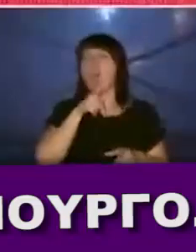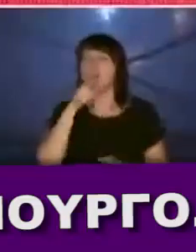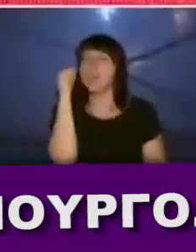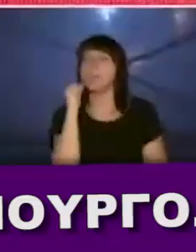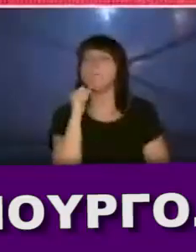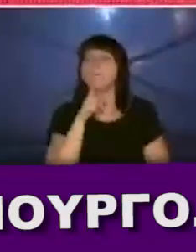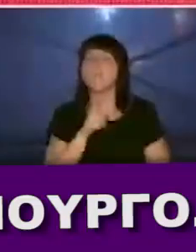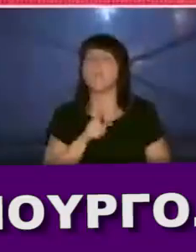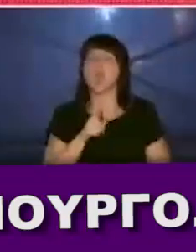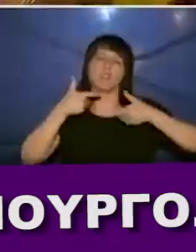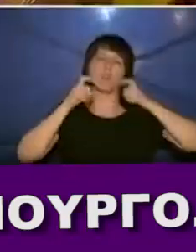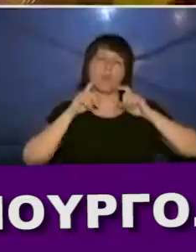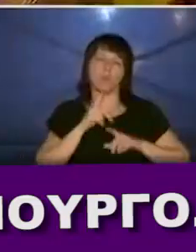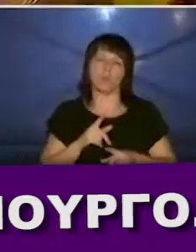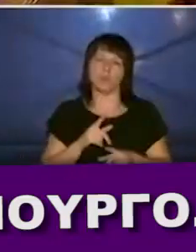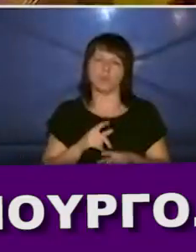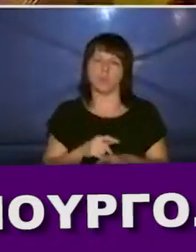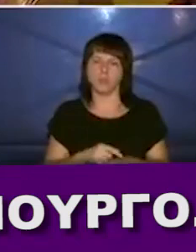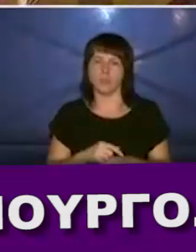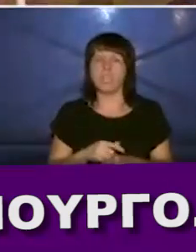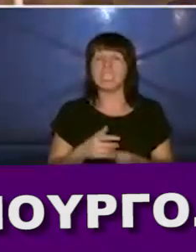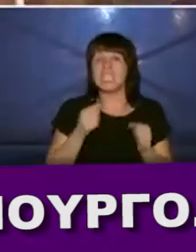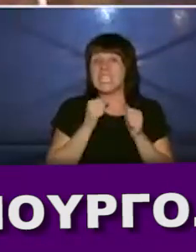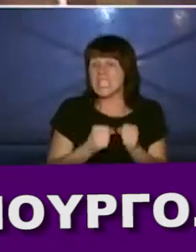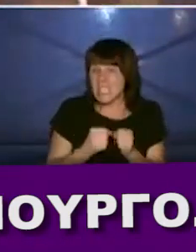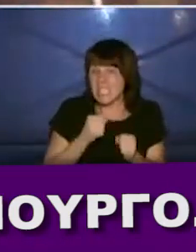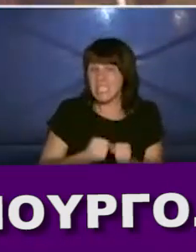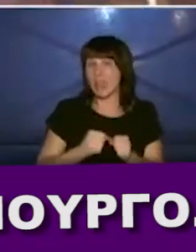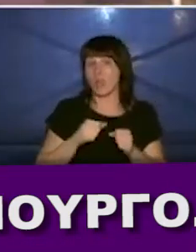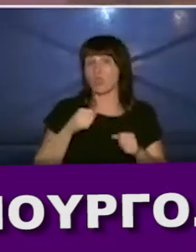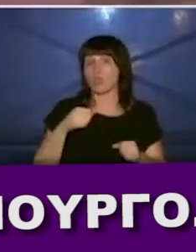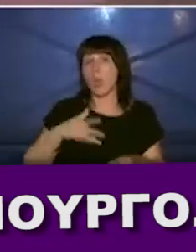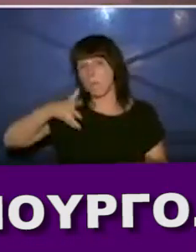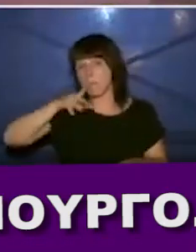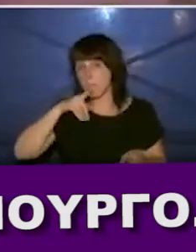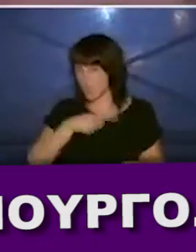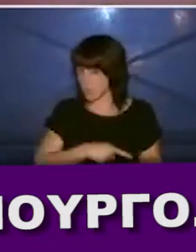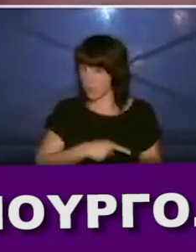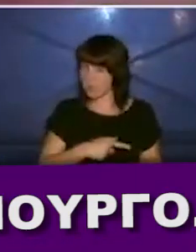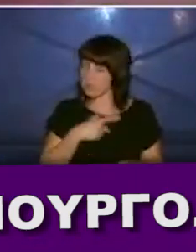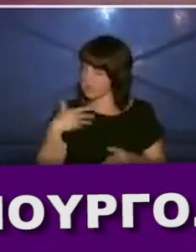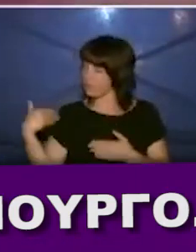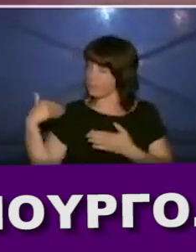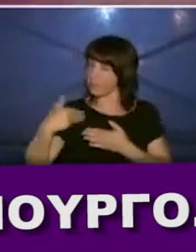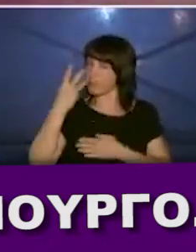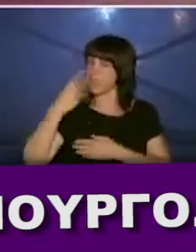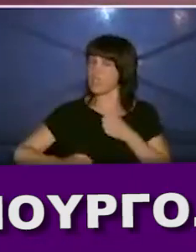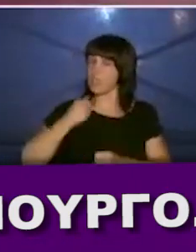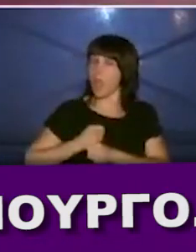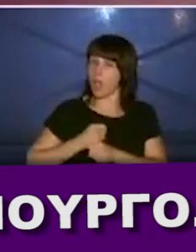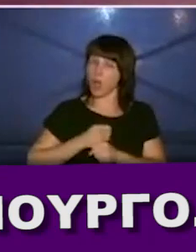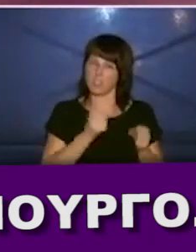κάθε φιλελεύθερης δημοκρατίας. Η σταθερότητα Μητσοτάκη, βέβαια, τη ζήσαμε καλά όλα αυτά τα 3 χρόνια